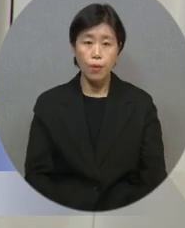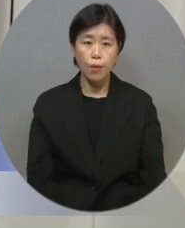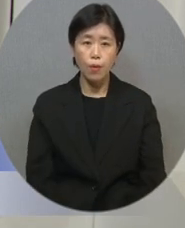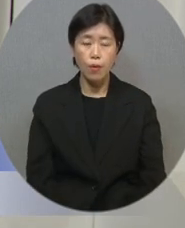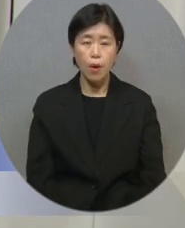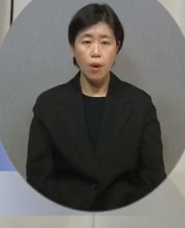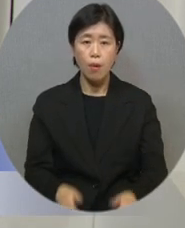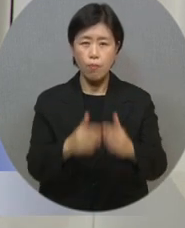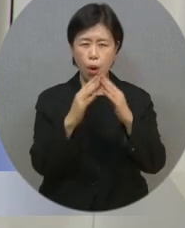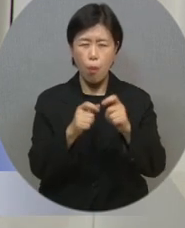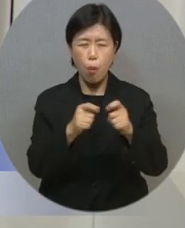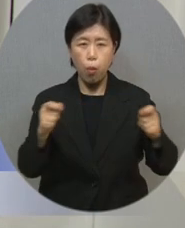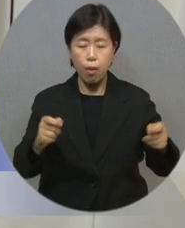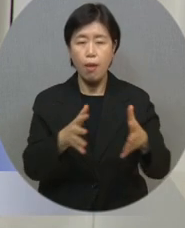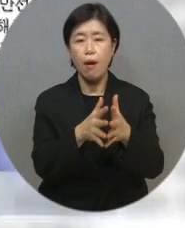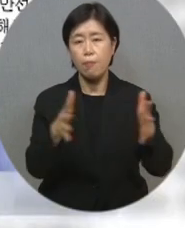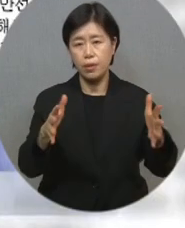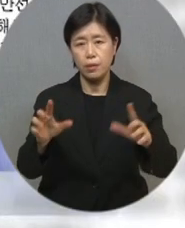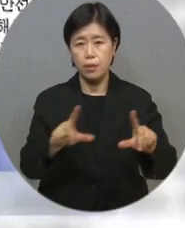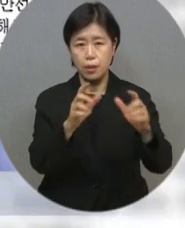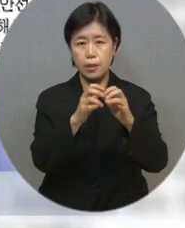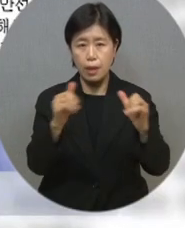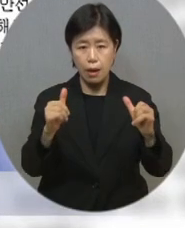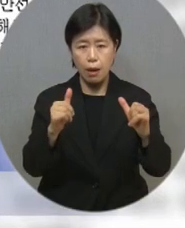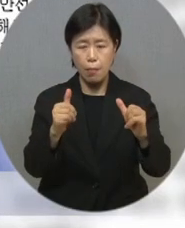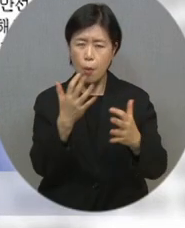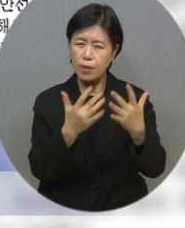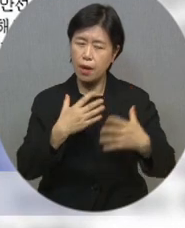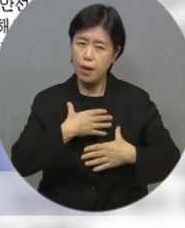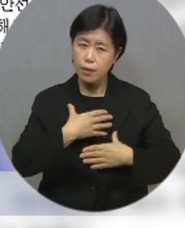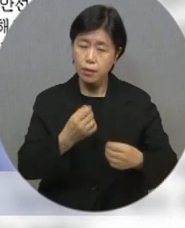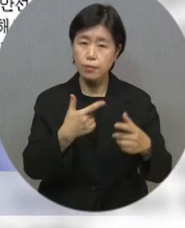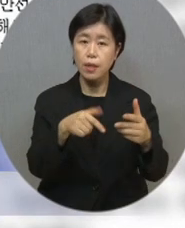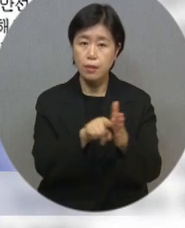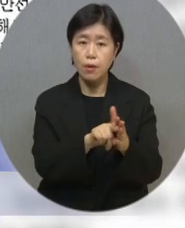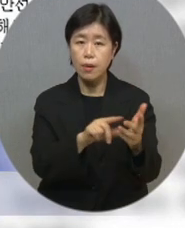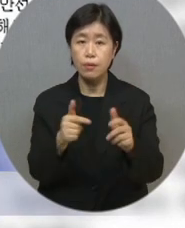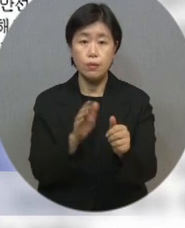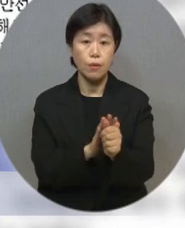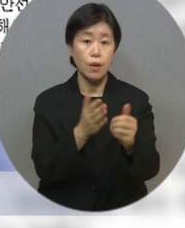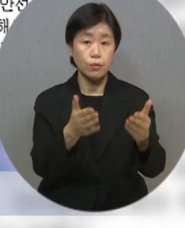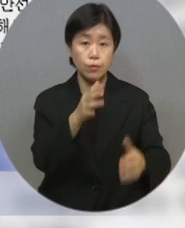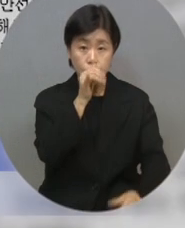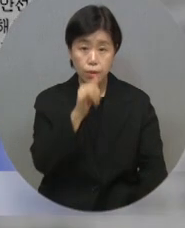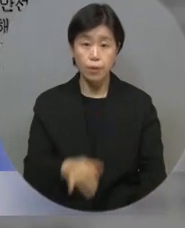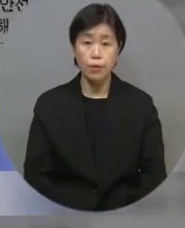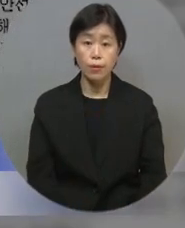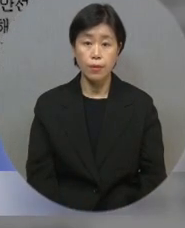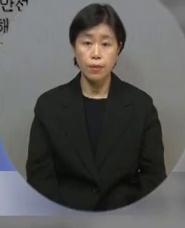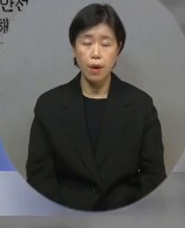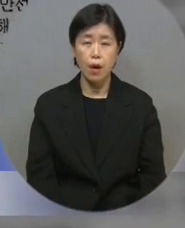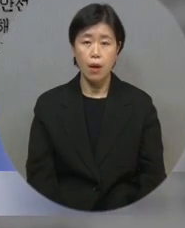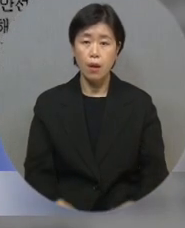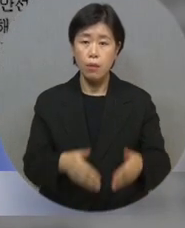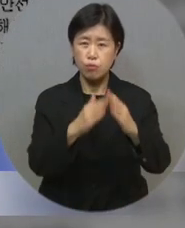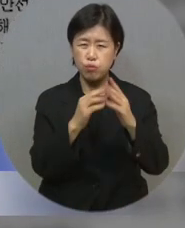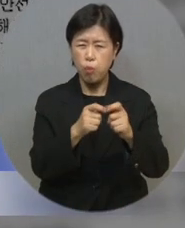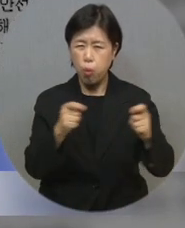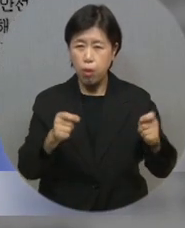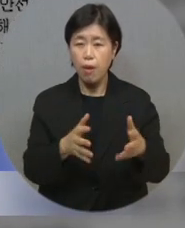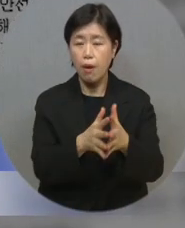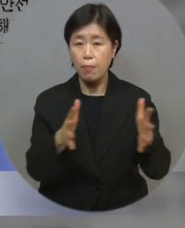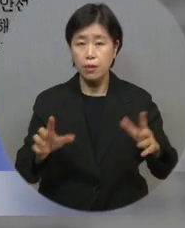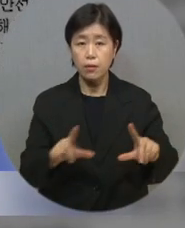화재 안전 취 계층을 지원합니다 본부는 현재 돈의 안전 취약자 중 노 아파트에 거주하는